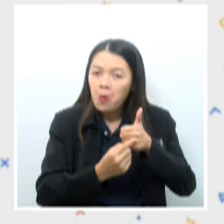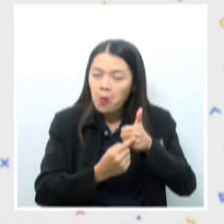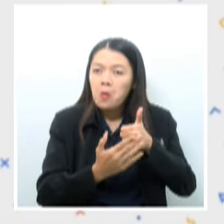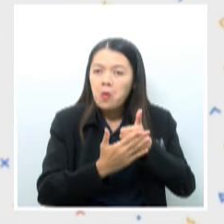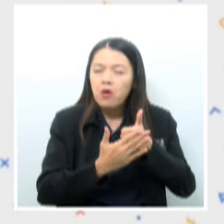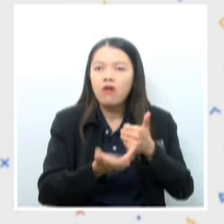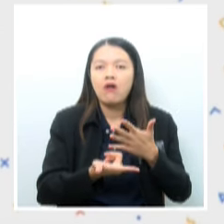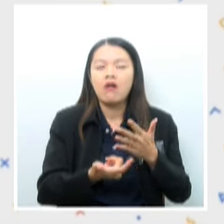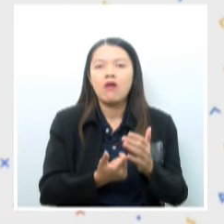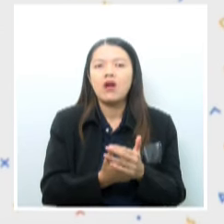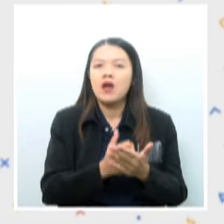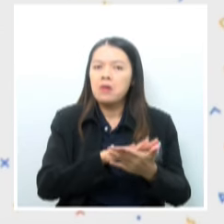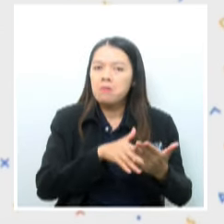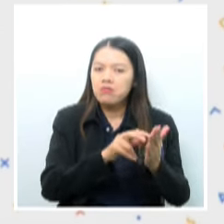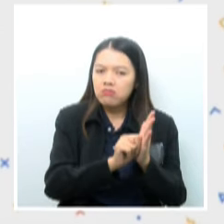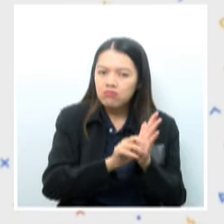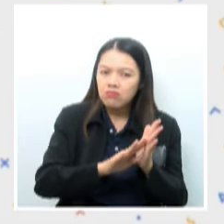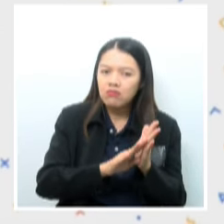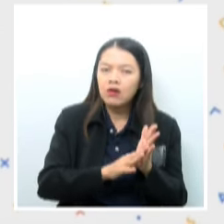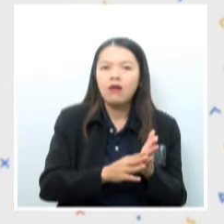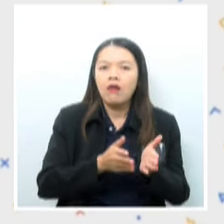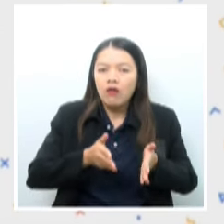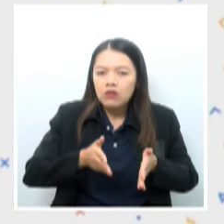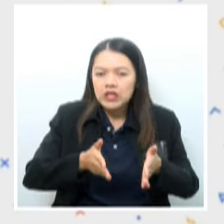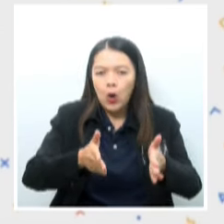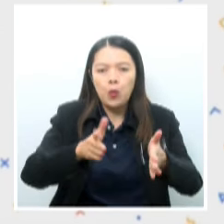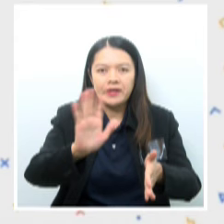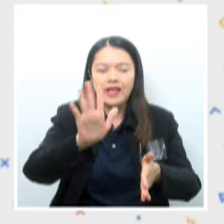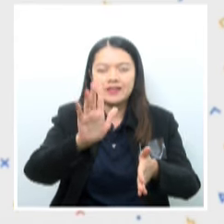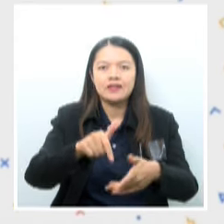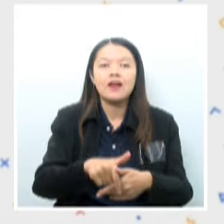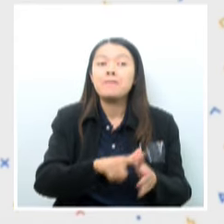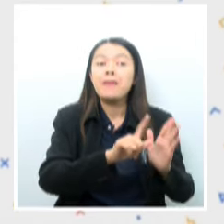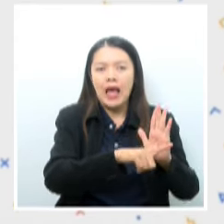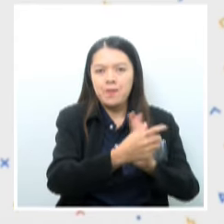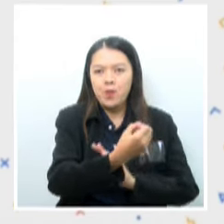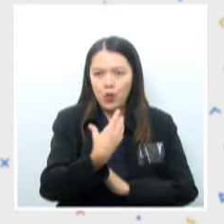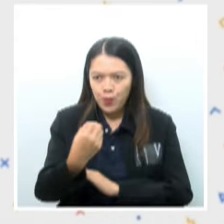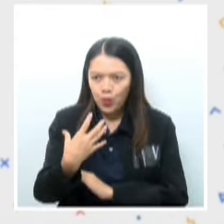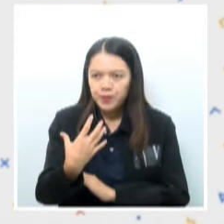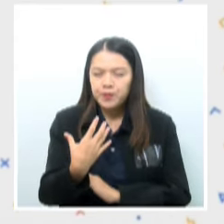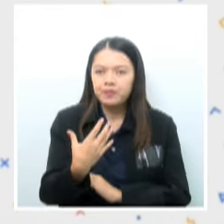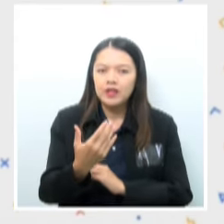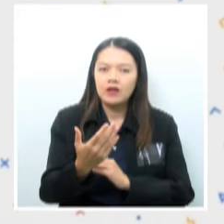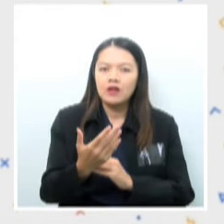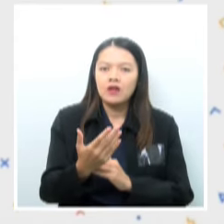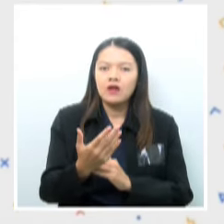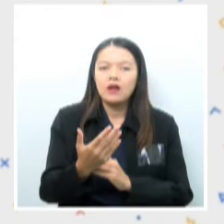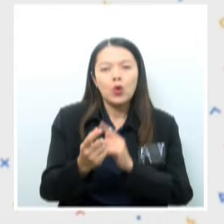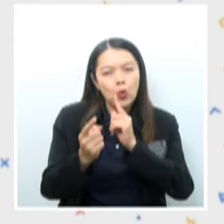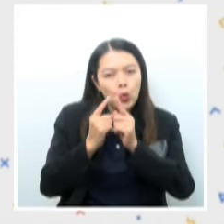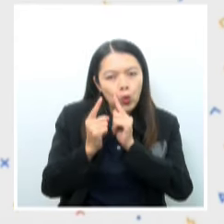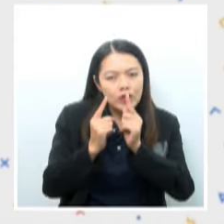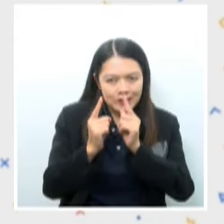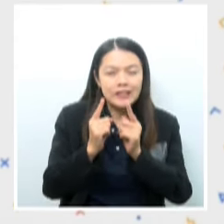ารในเชิงของนโยบายไม่ใช่แค่ไปทางเดียวเป็นเหมือนที่ท่านเลขาบอกนะครับว่าจะเป็นการสื่อสารแบบ two way นะครับ